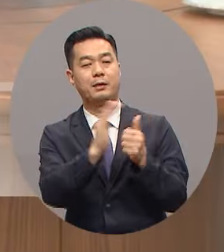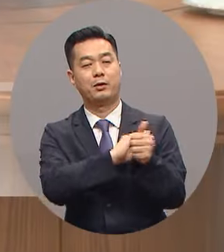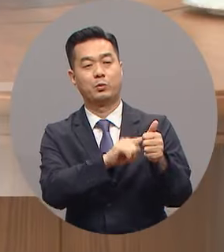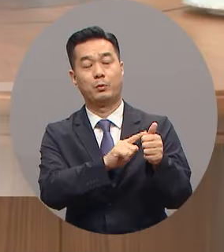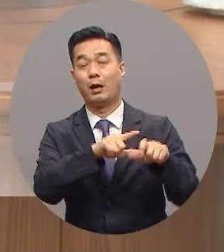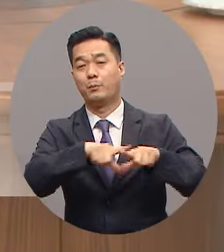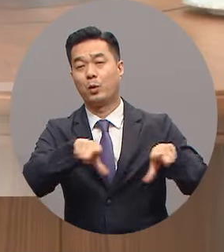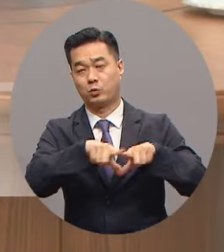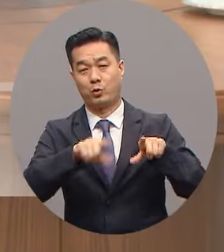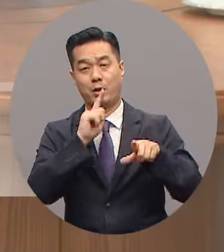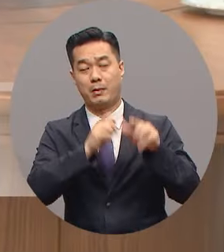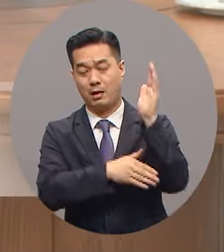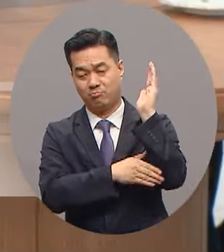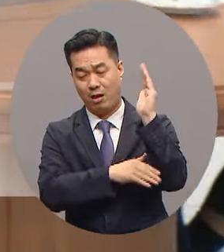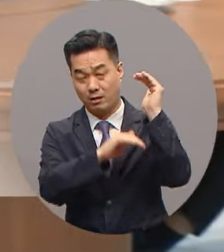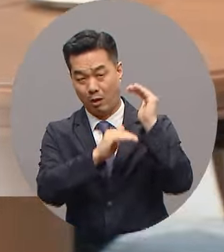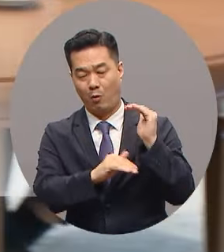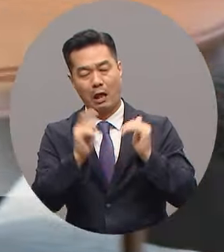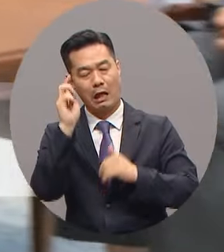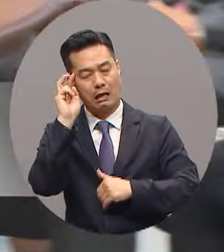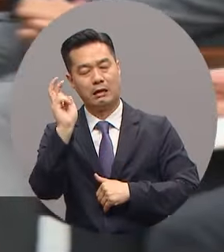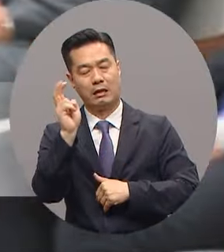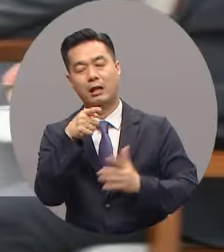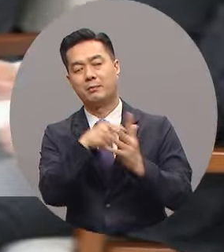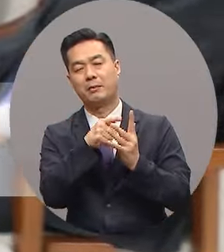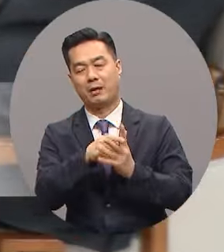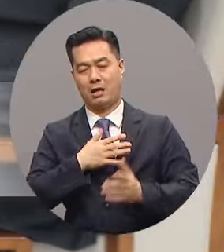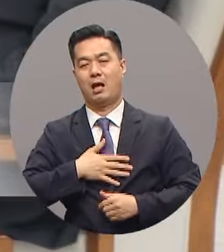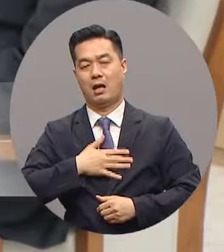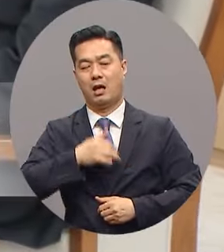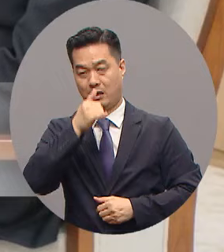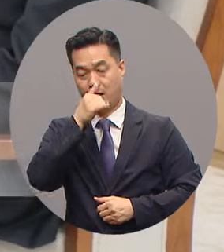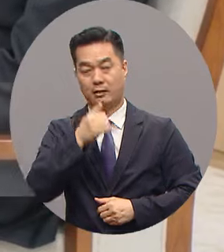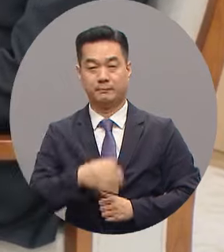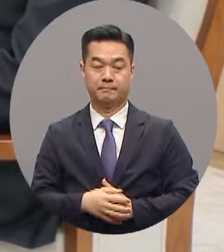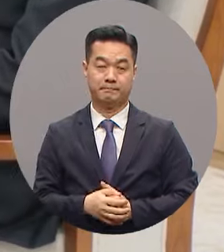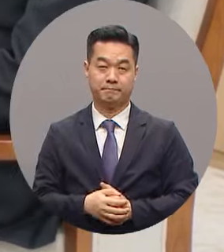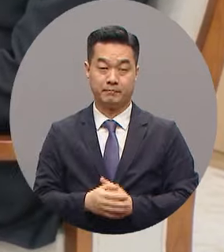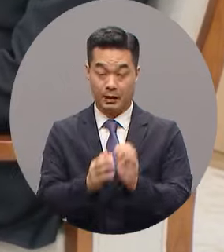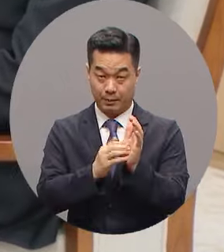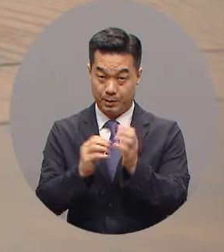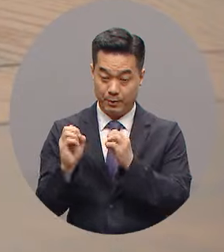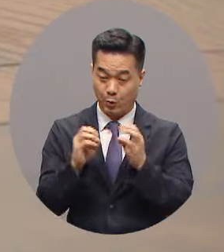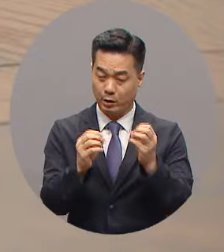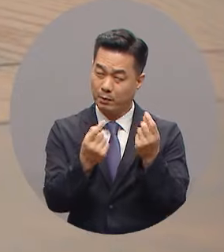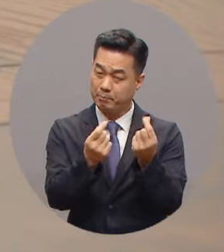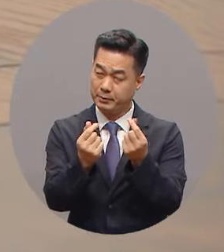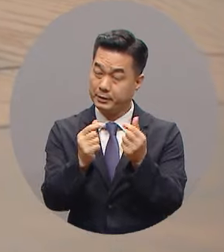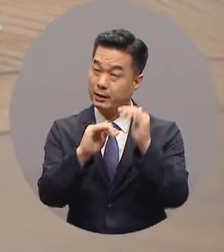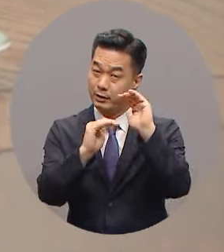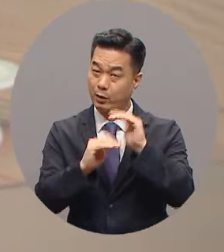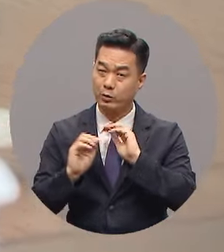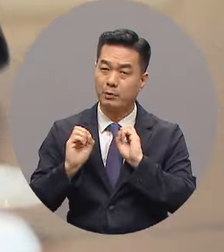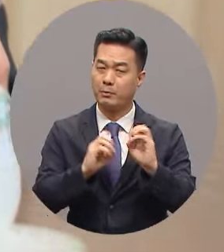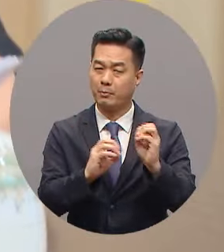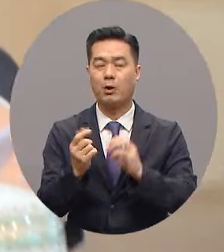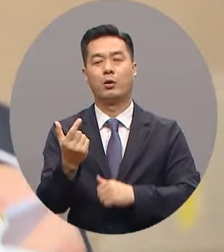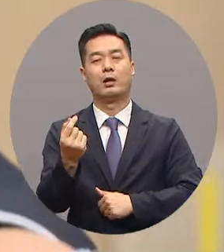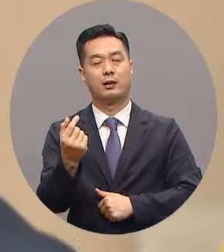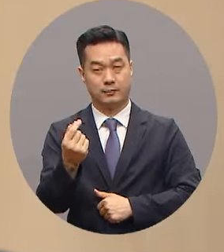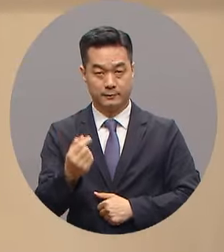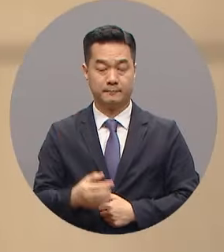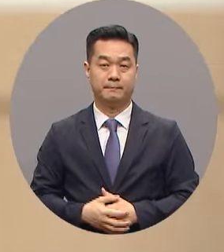강조해 오던 말이라 예상했다고 답했습니다 이후 비공개 회담에서도 이와 관련해서 대화들이 오갔을 걸로